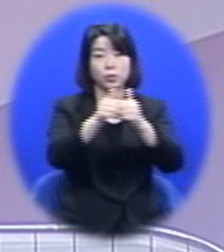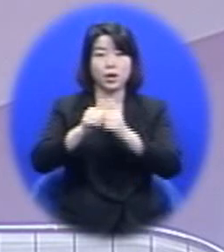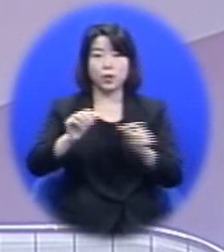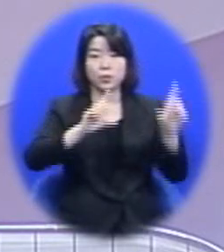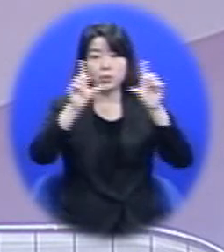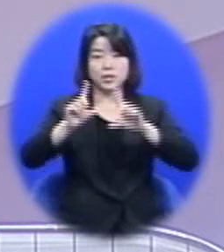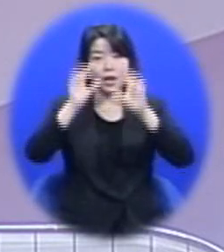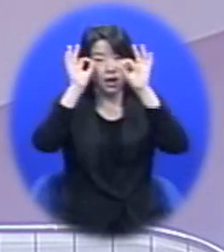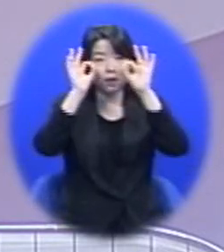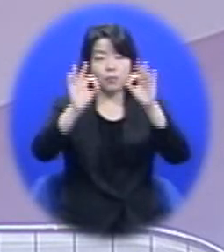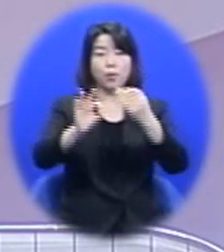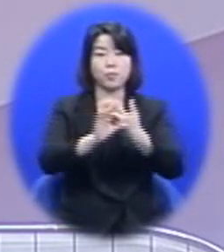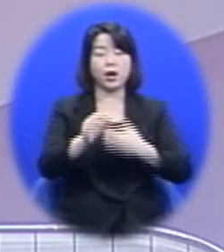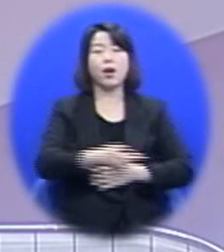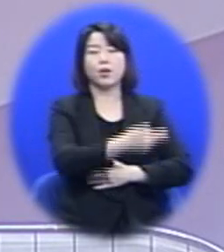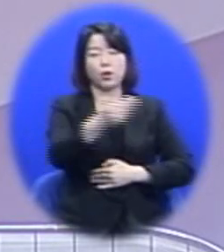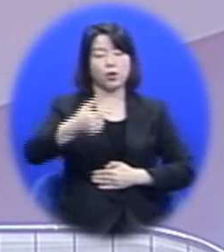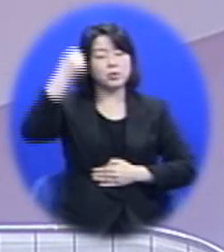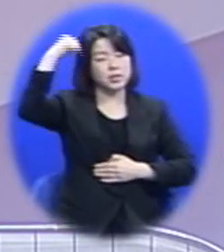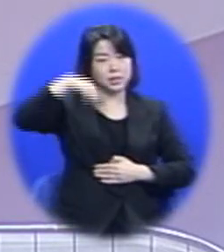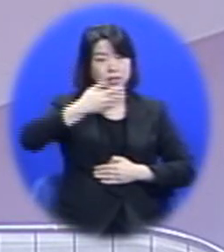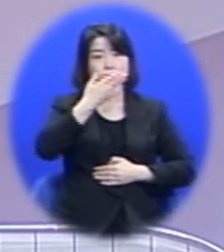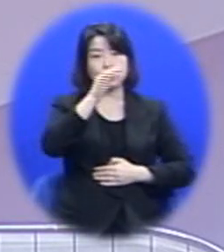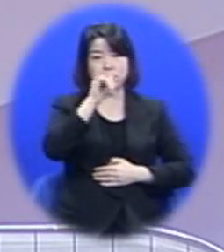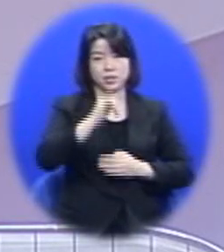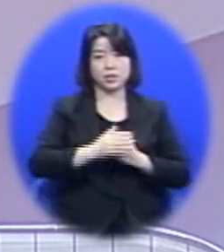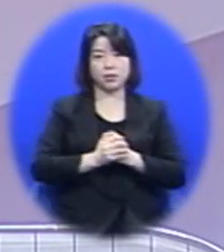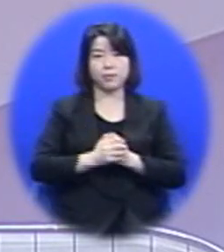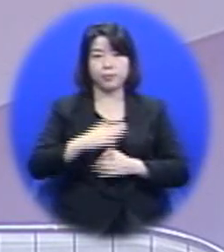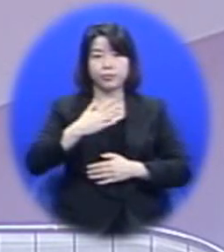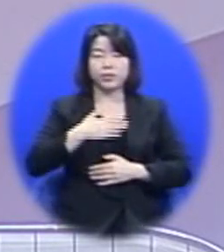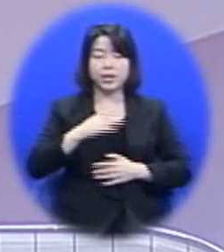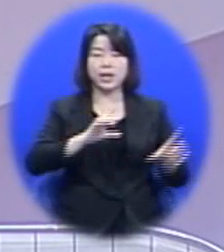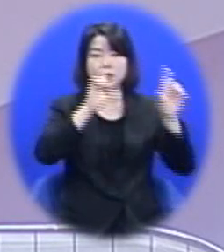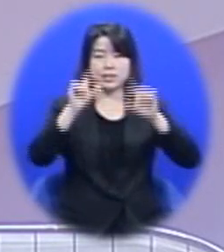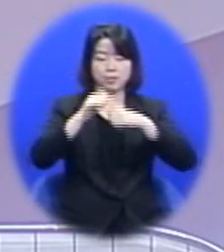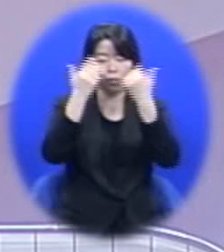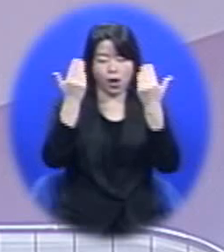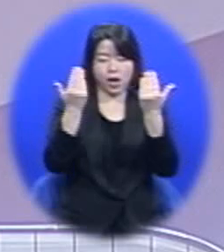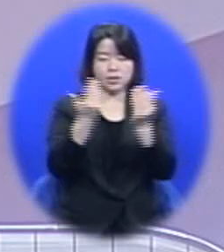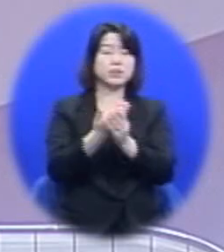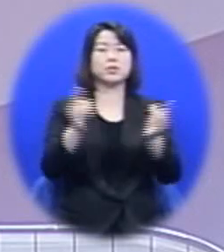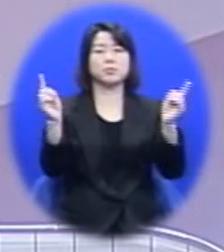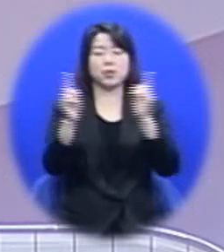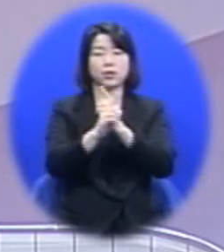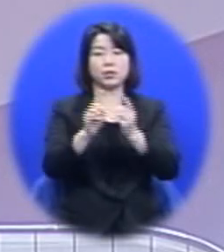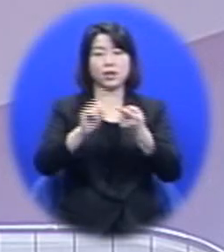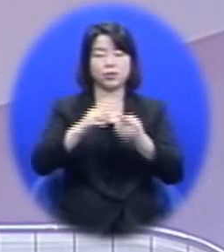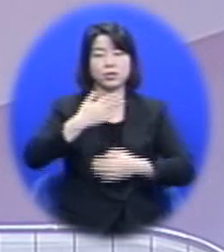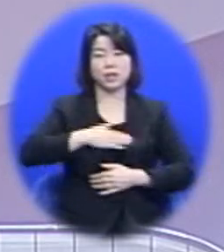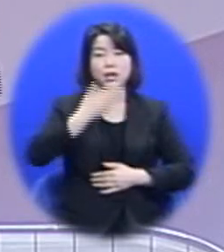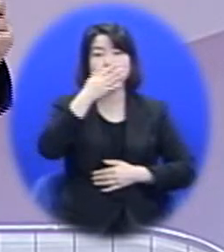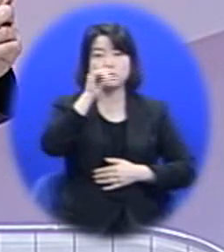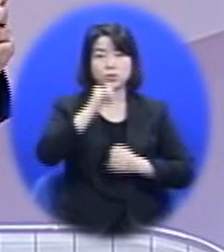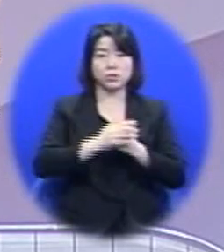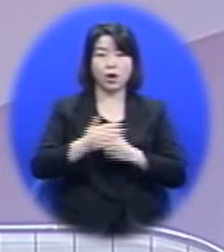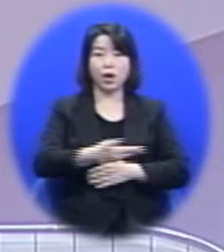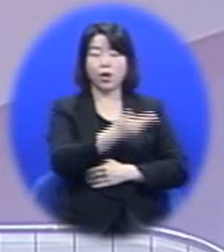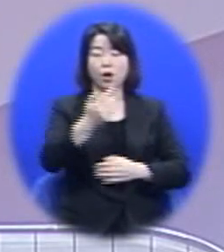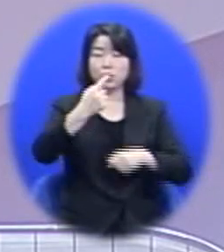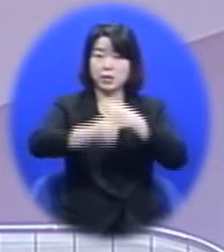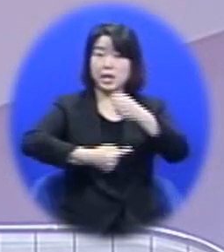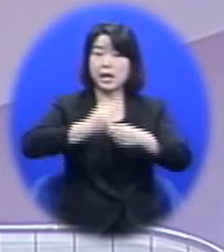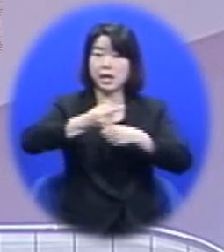살아보시면 여러분이 느끼세요. 내 삶이 완전히 달라졌다는 것. 여러분 1년